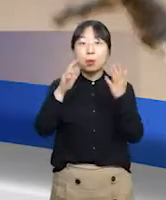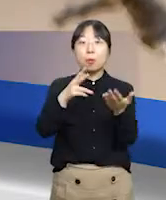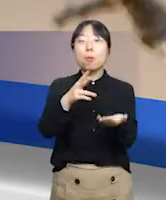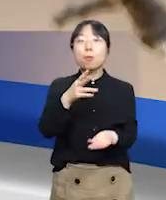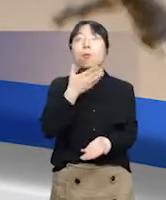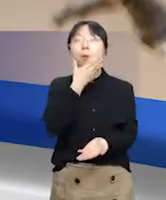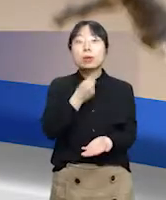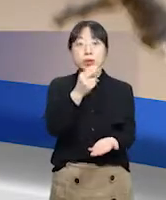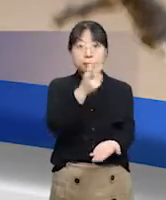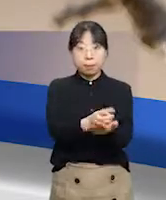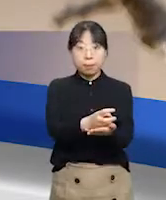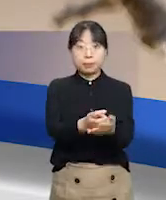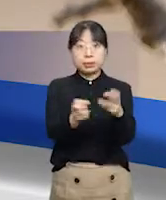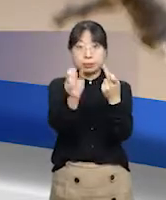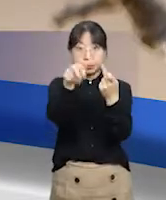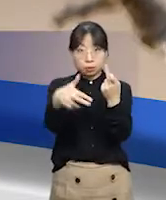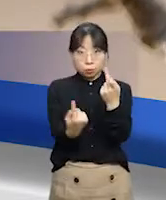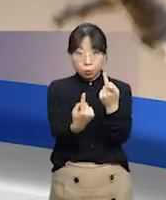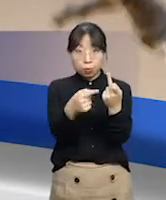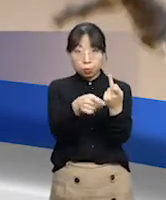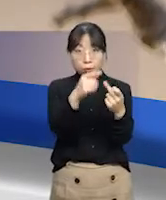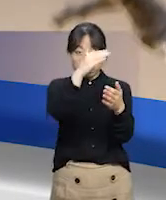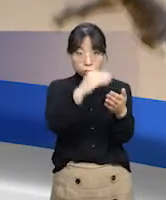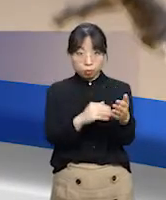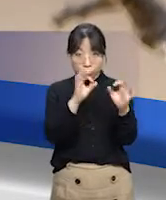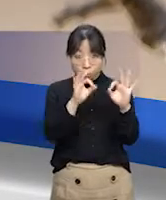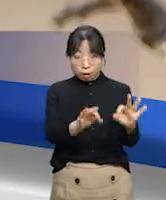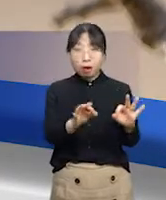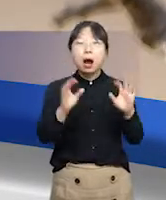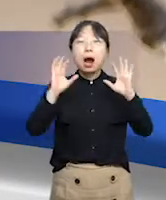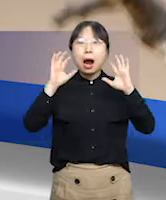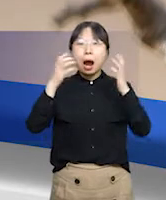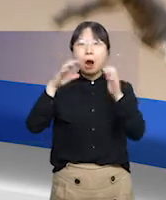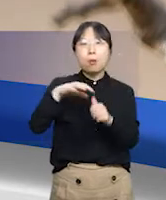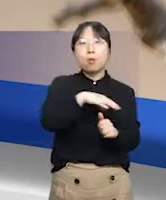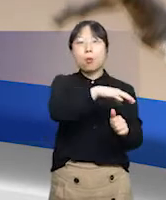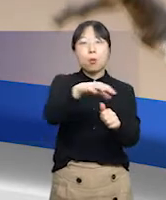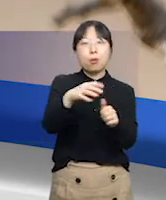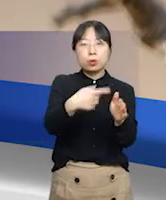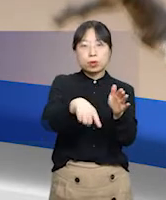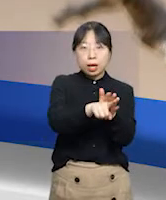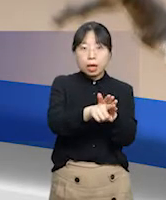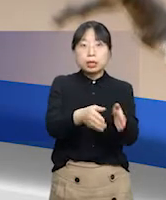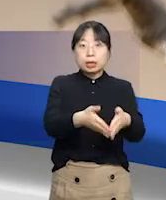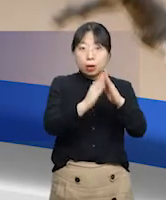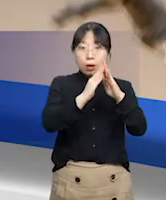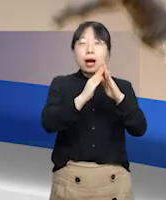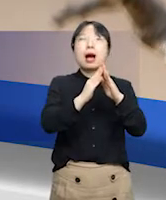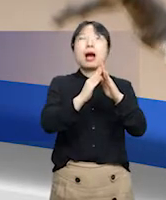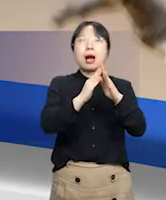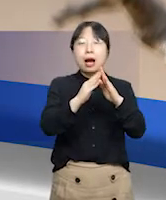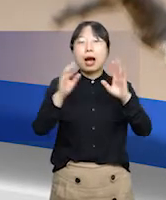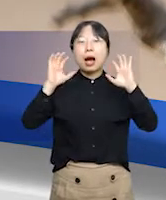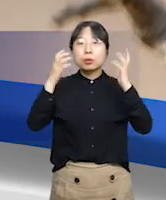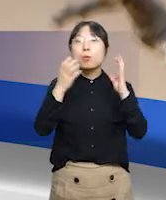아동복지법 제12조에 따라 아동의 보호를 위한 지원 서비스 사항을 심의하기 위해 설치된 기구, 바로